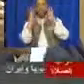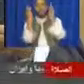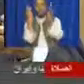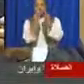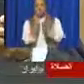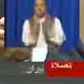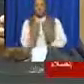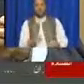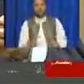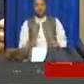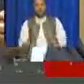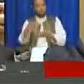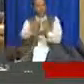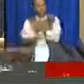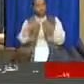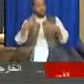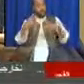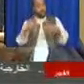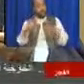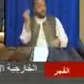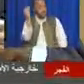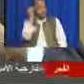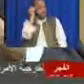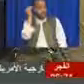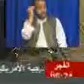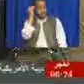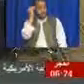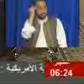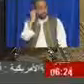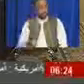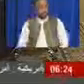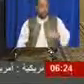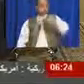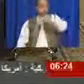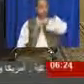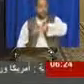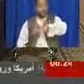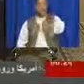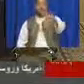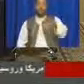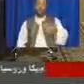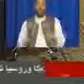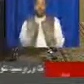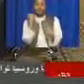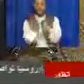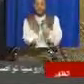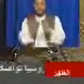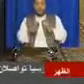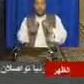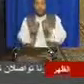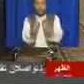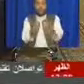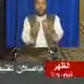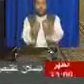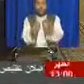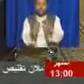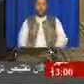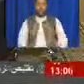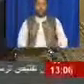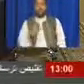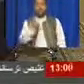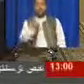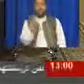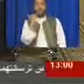نفسها من هو لا يرضى عن فعل السفهاء لابد ان يكون هذا موجود قطعه من لا شك بذلك لا يستطيع انسان ان يقول كل الناس